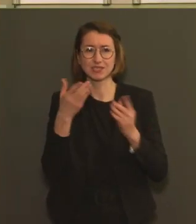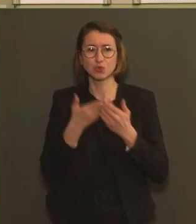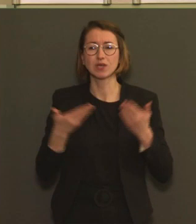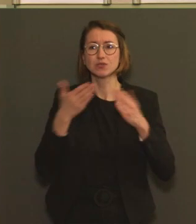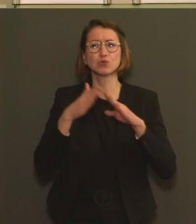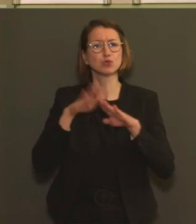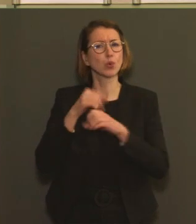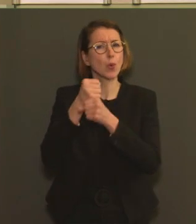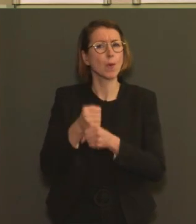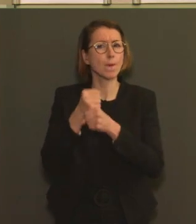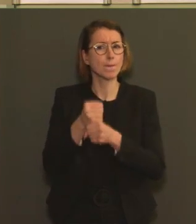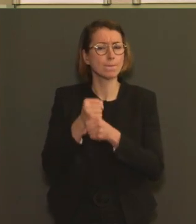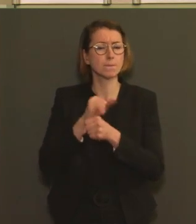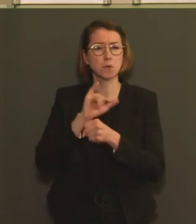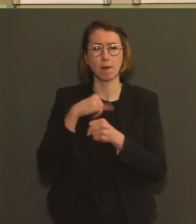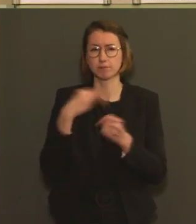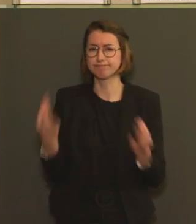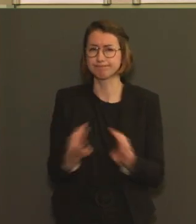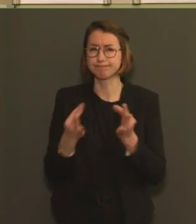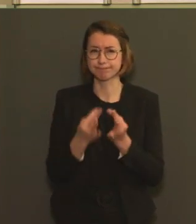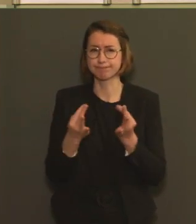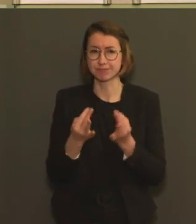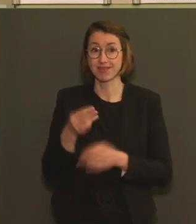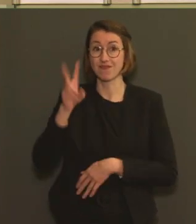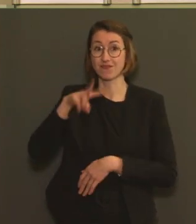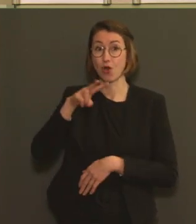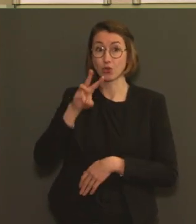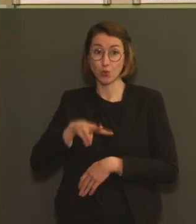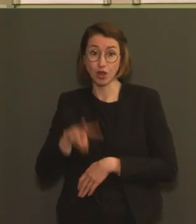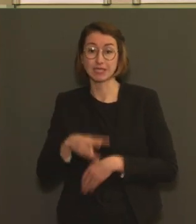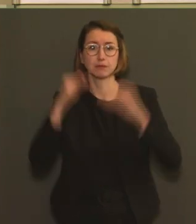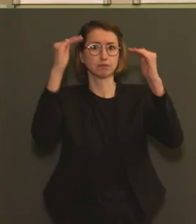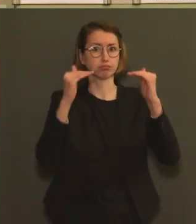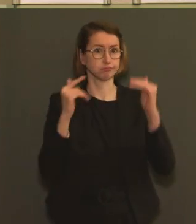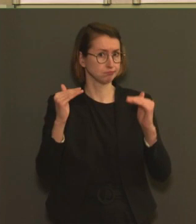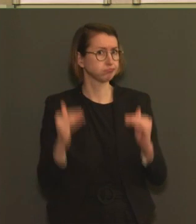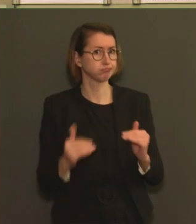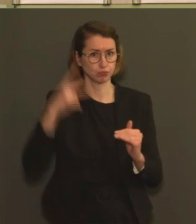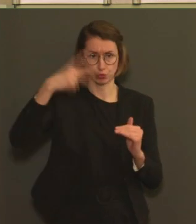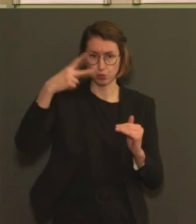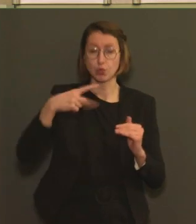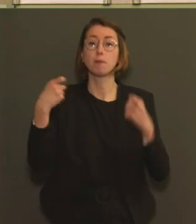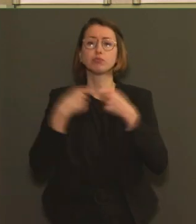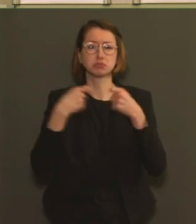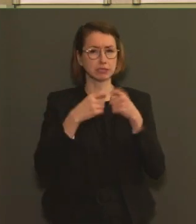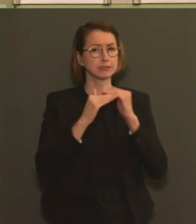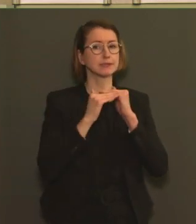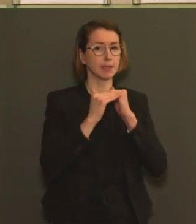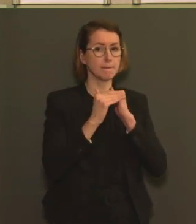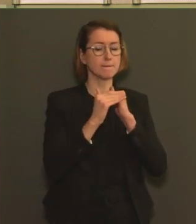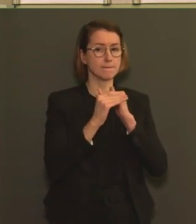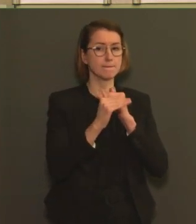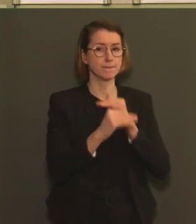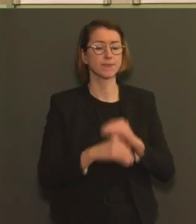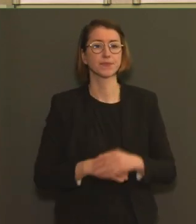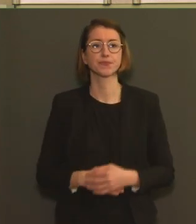nombre de cas a diminué en Flandre et en Wallonie et s'est stabilisé à Bruxelles. En l'occurrence, en